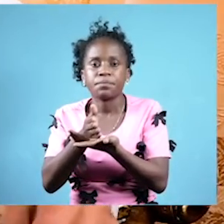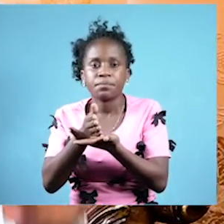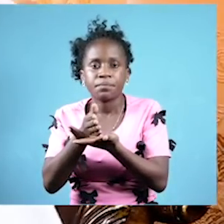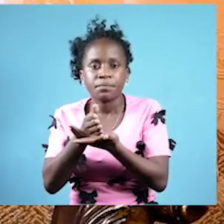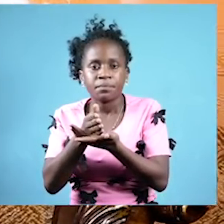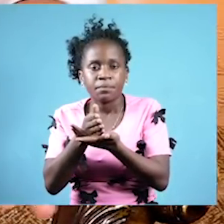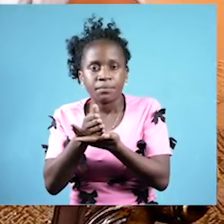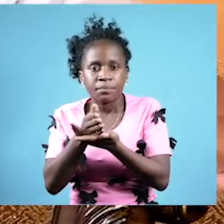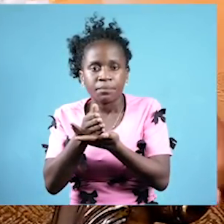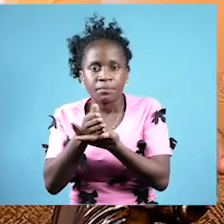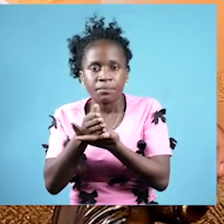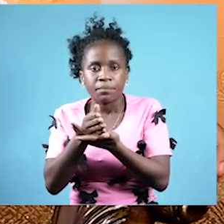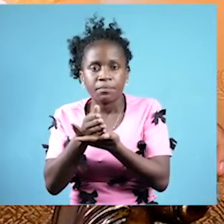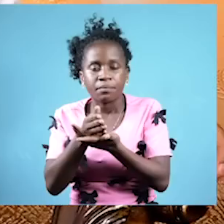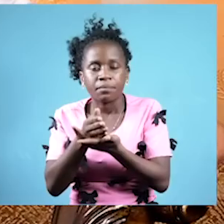hakikuwa cha kweli.